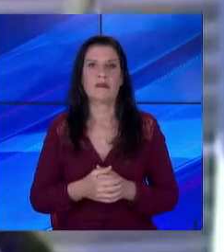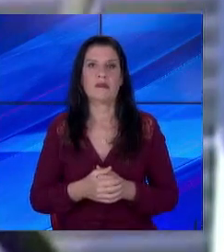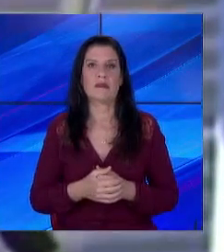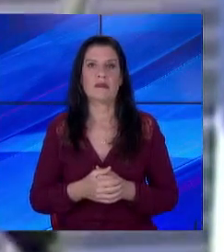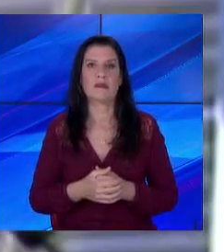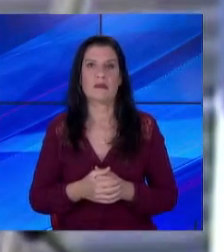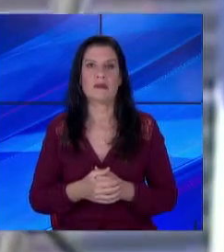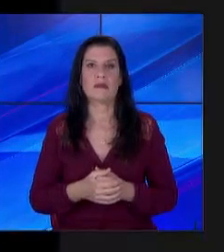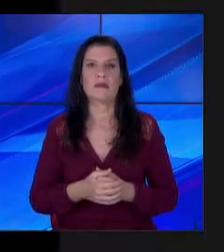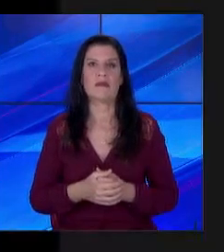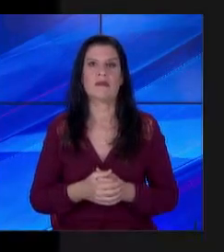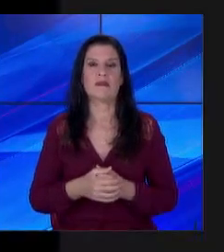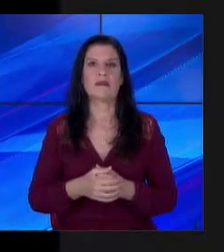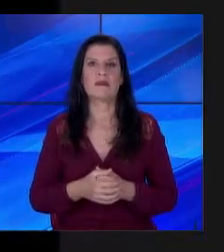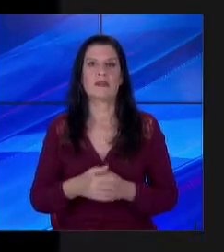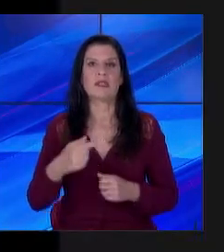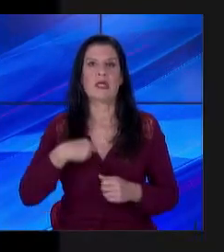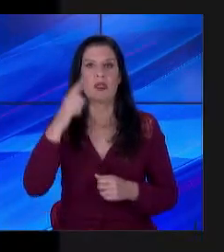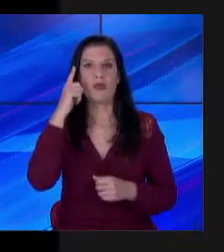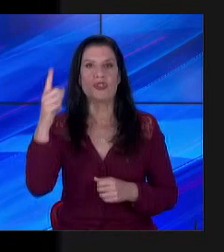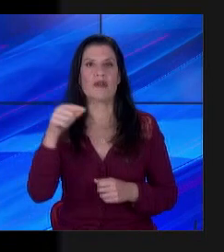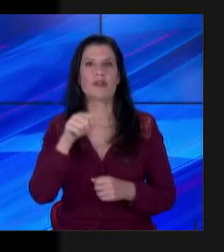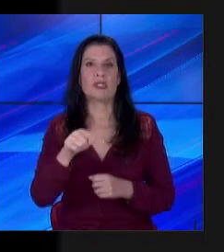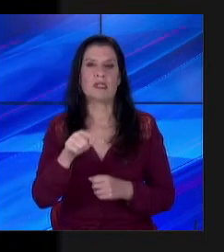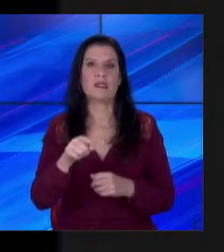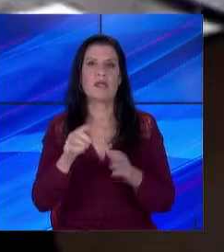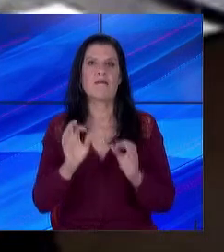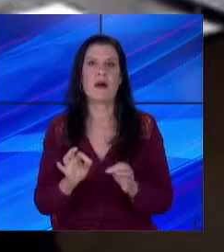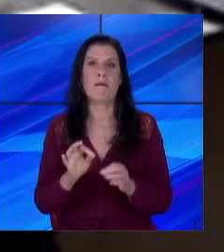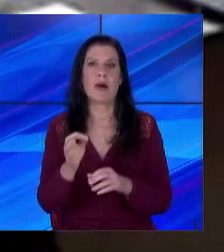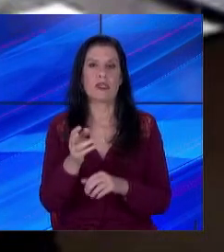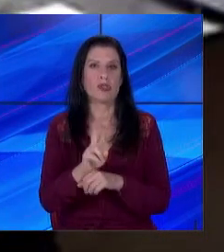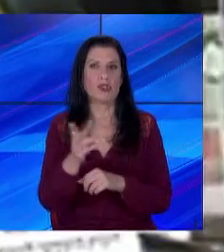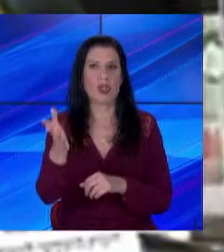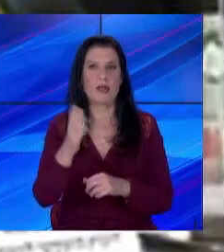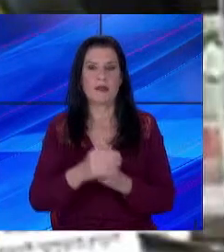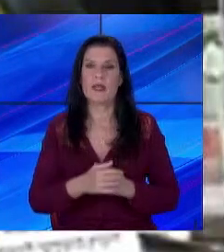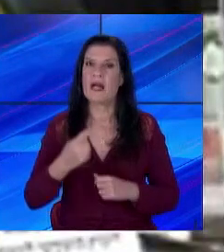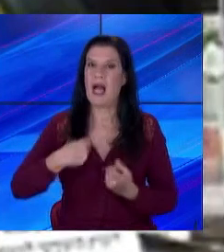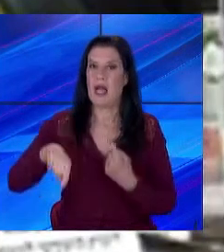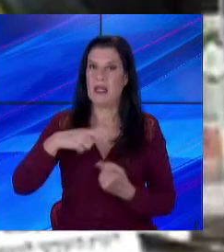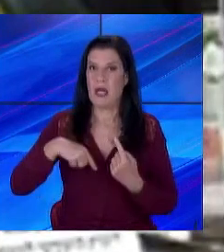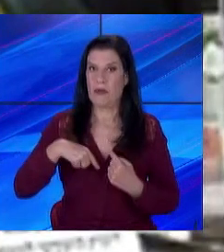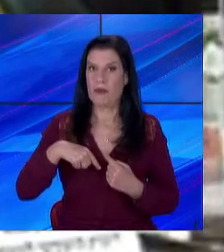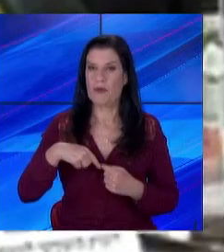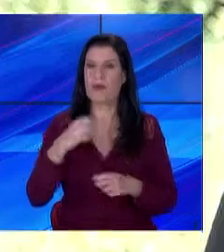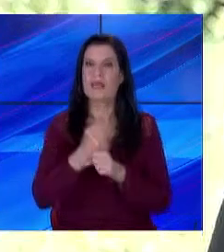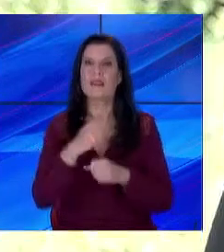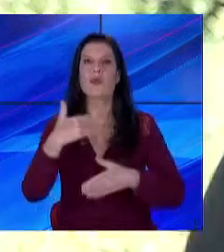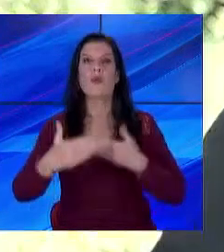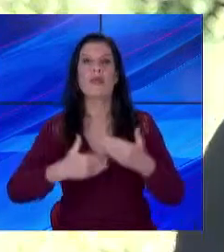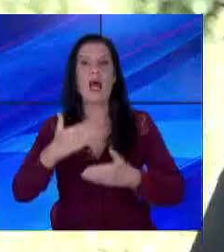שהיה באפודים הצהובים. אני חושב שזה בגדר הוצאת דיבה. אנחנו הלכנו על תהליך